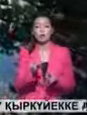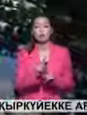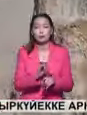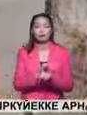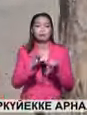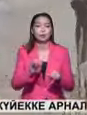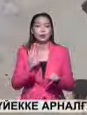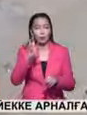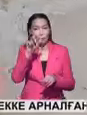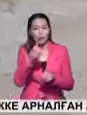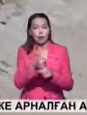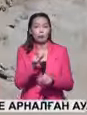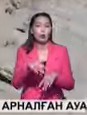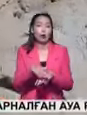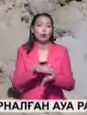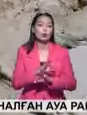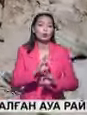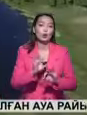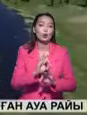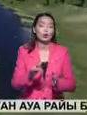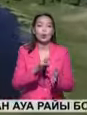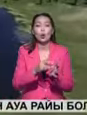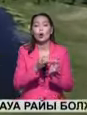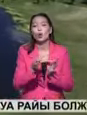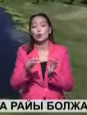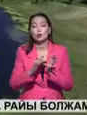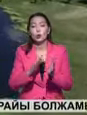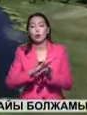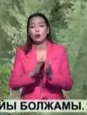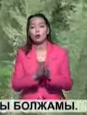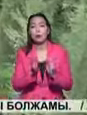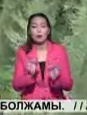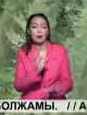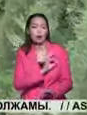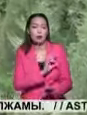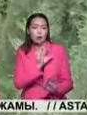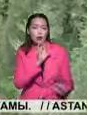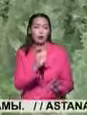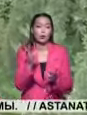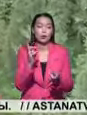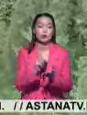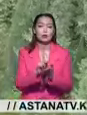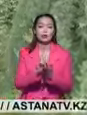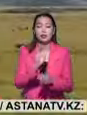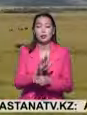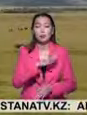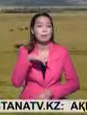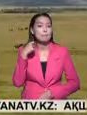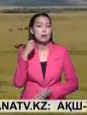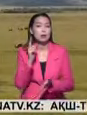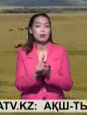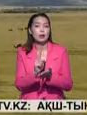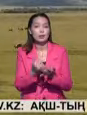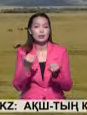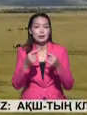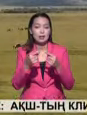көбеймек. Мемлекет басшысы халыққа жолдауында өңірлердің туристік әлеуетін дұрыс пайдалануға жеттеп тапсырған болатын. Президент тапсырмасын орай